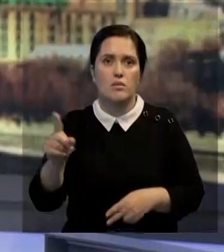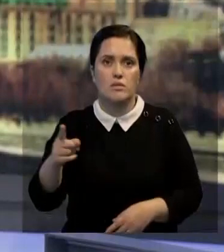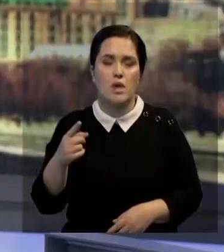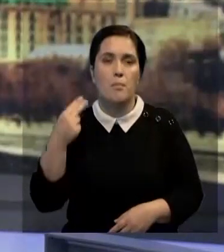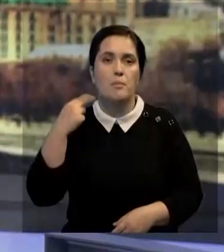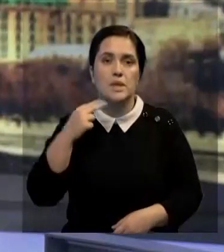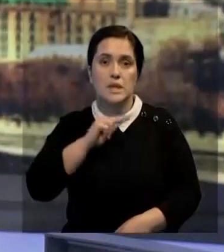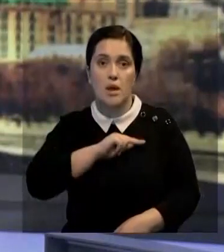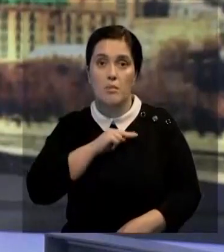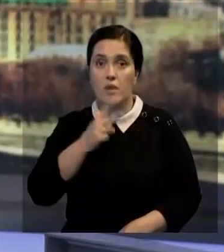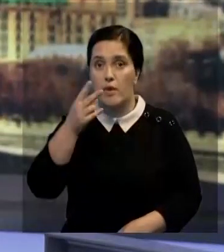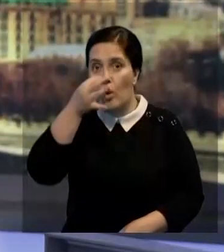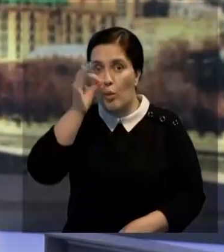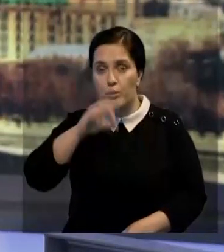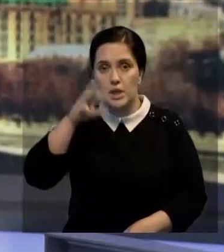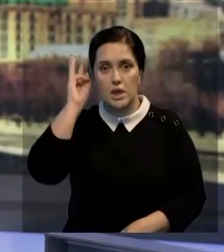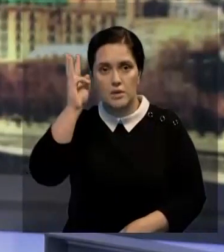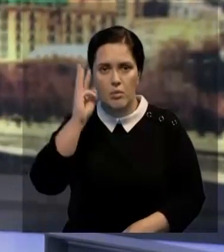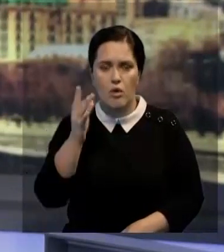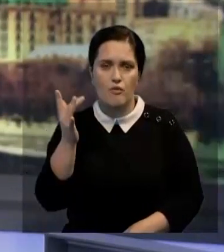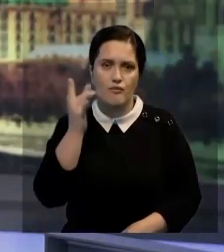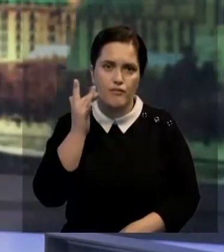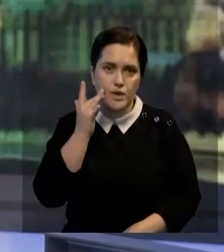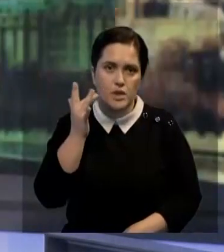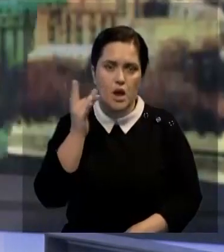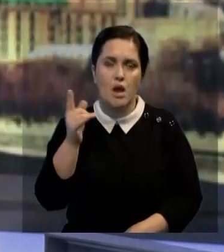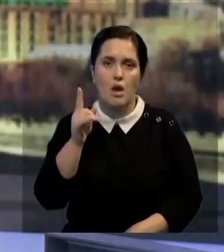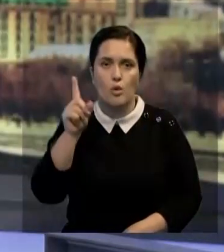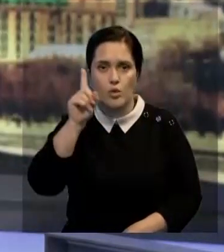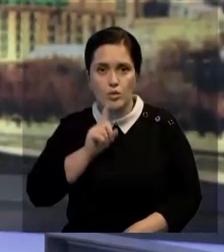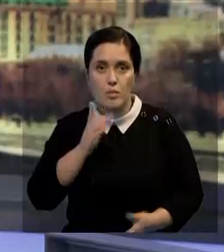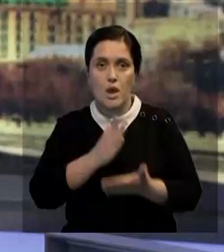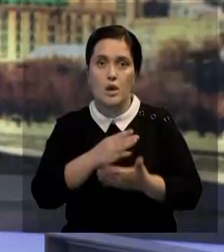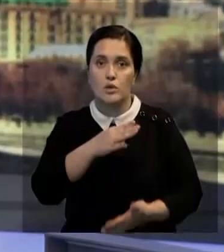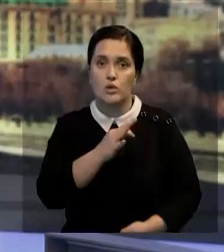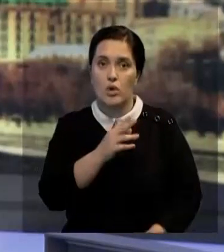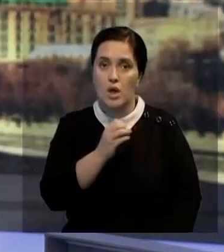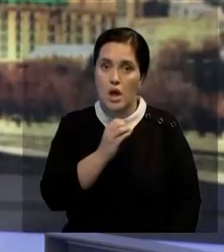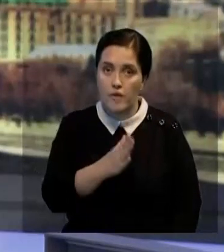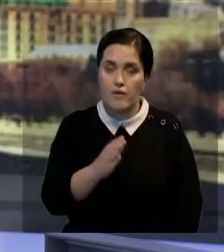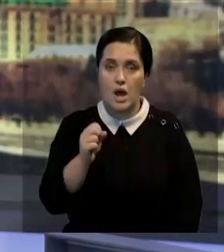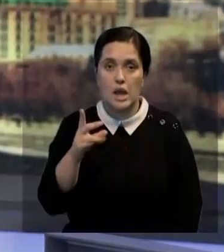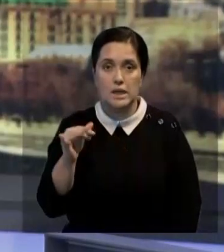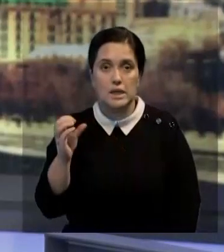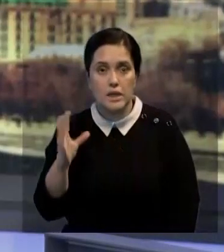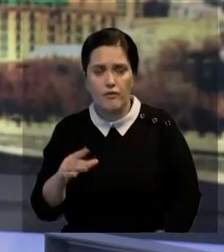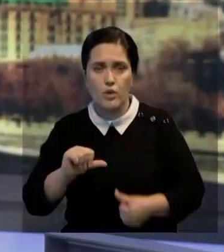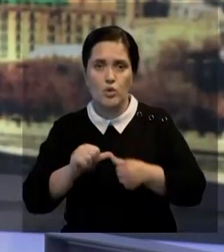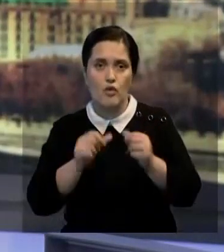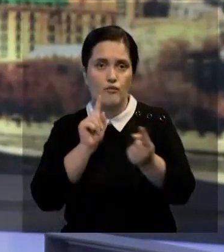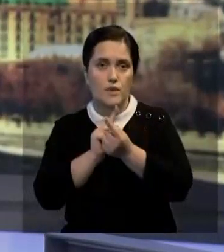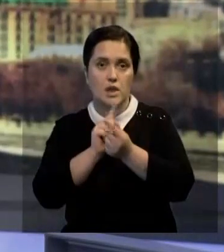Впрочем, 2 опытных дипломата всегда держат руку на пульсе. Токаев и Алиев регулярно встречаются на международных